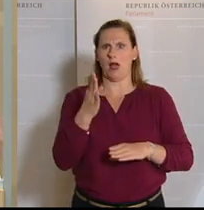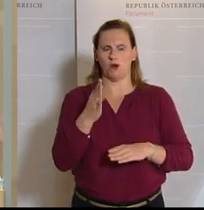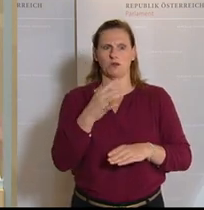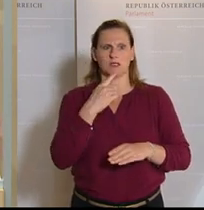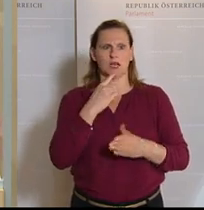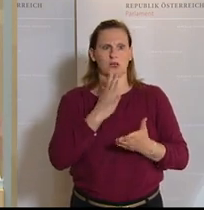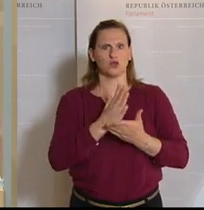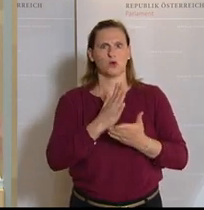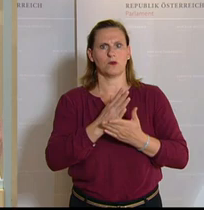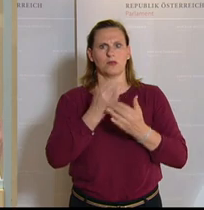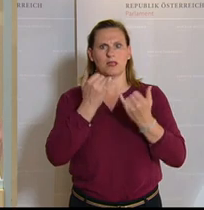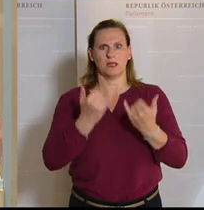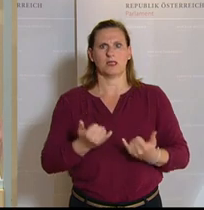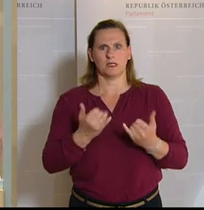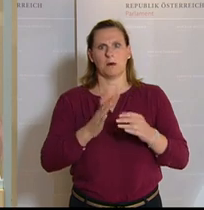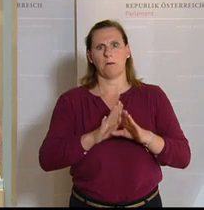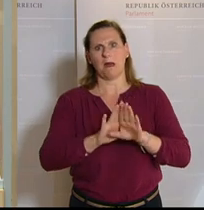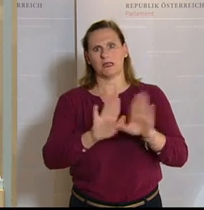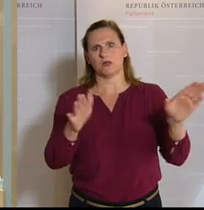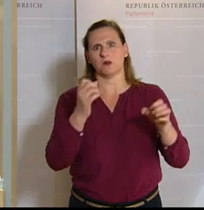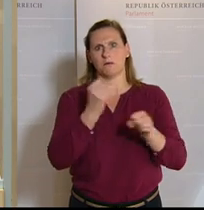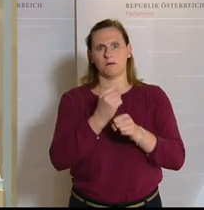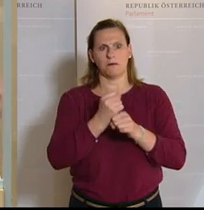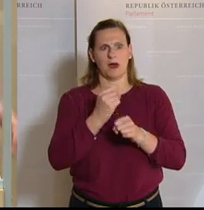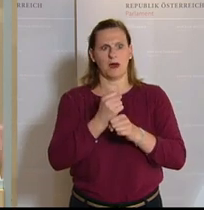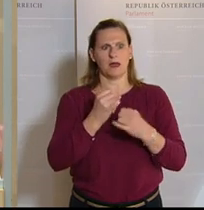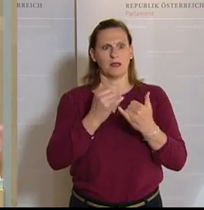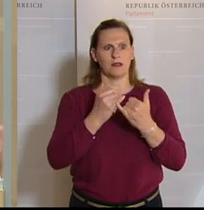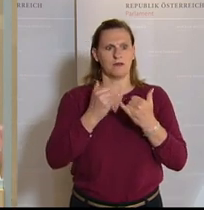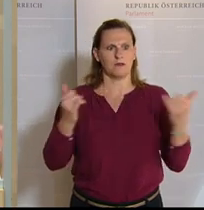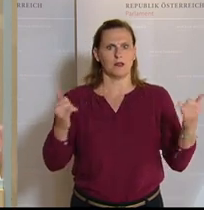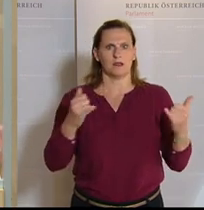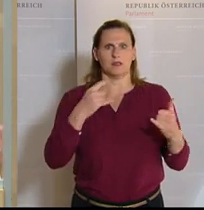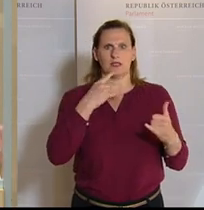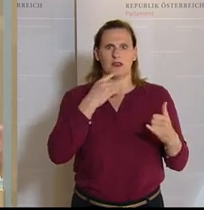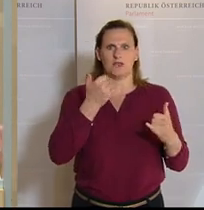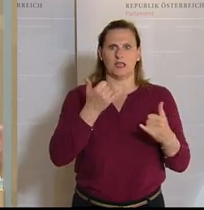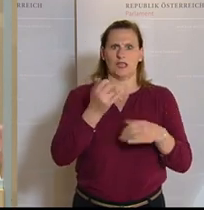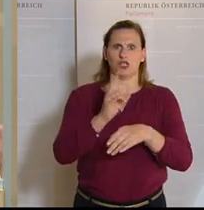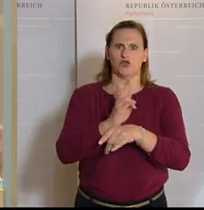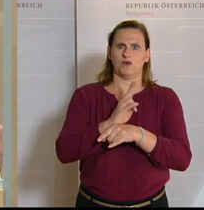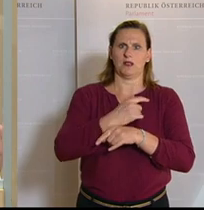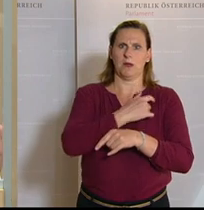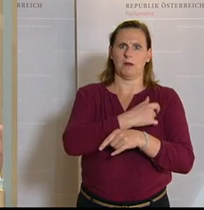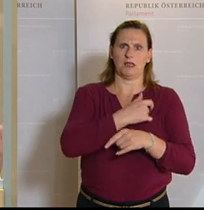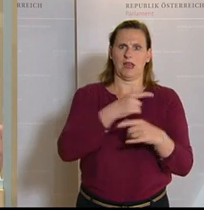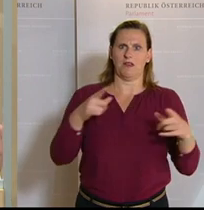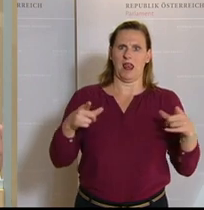schon sagen, mit der Präsentation, was Sie heute machen, ja, von der Aluhut-Fraktion hier zu reden, ja schon fast, was Sie hier